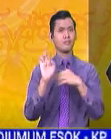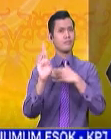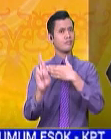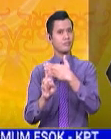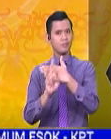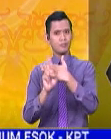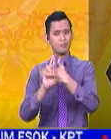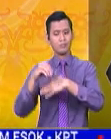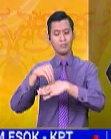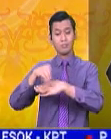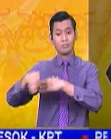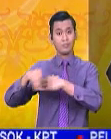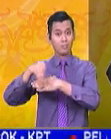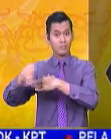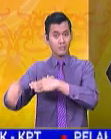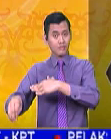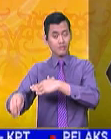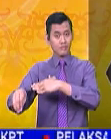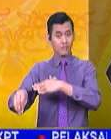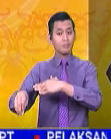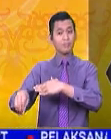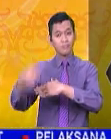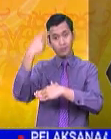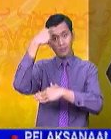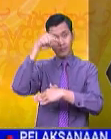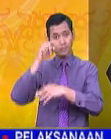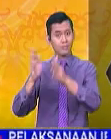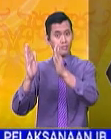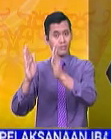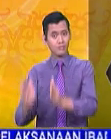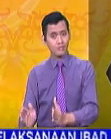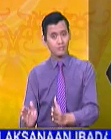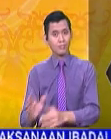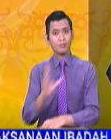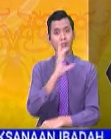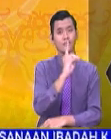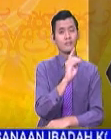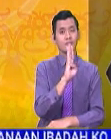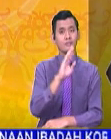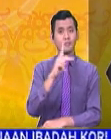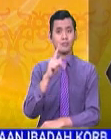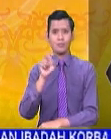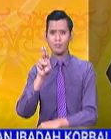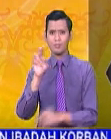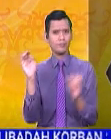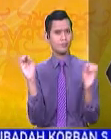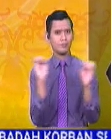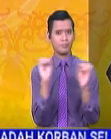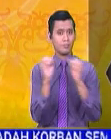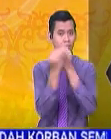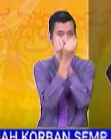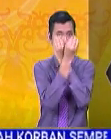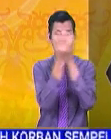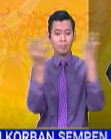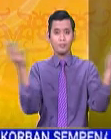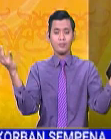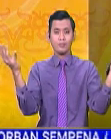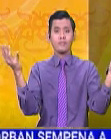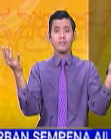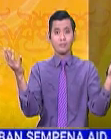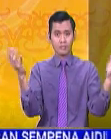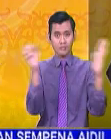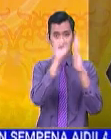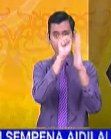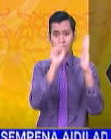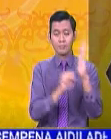risiko jangkitan wabah tersebut kepada pelanggan tambah beliau walaupun PH dipicu belum mengeluarkan sebarang pengumuman berkaitan